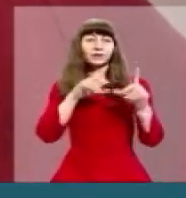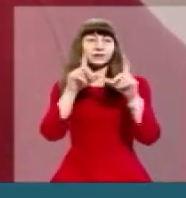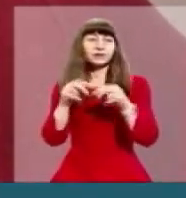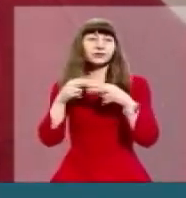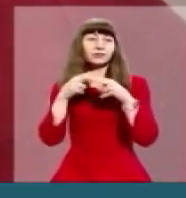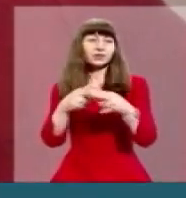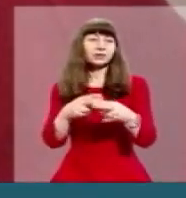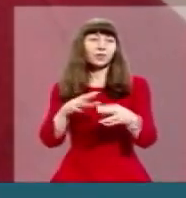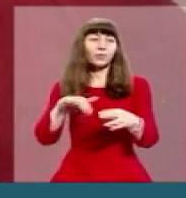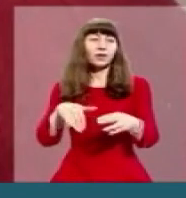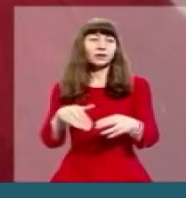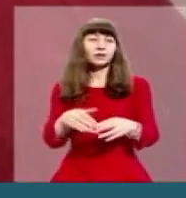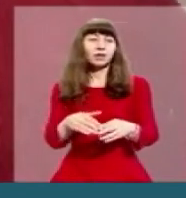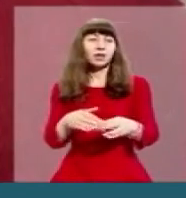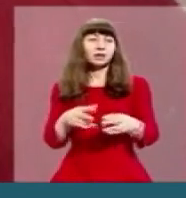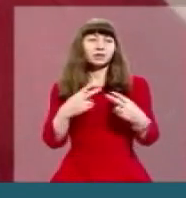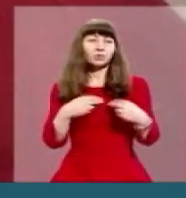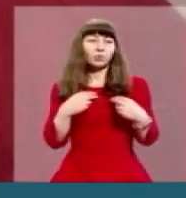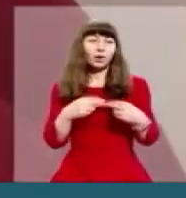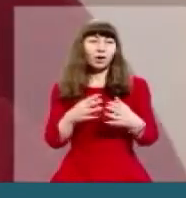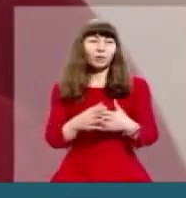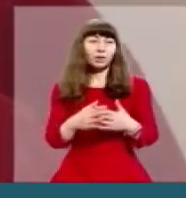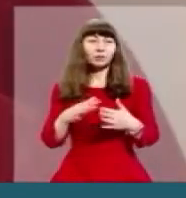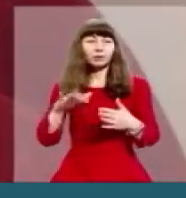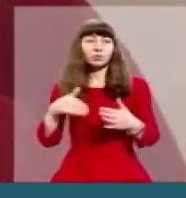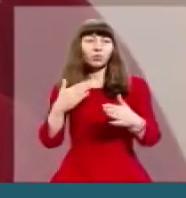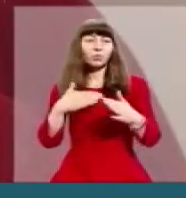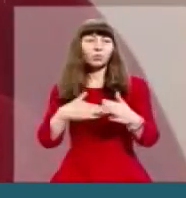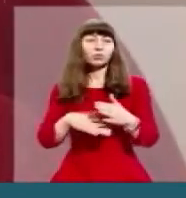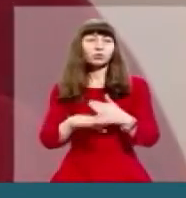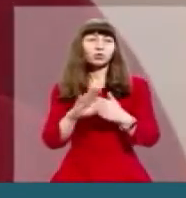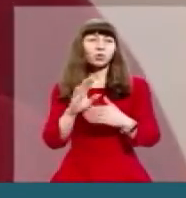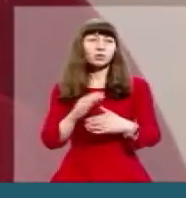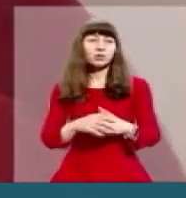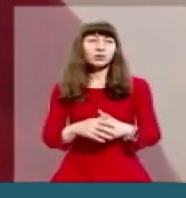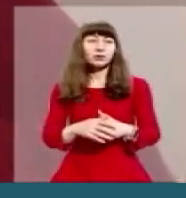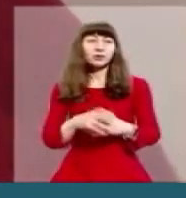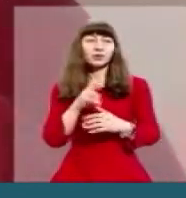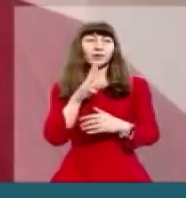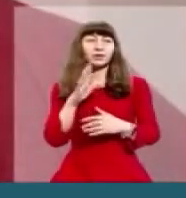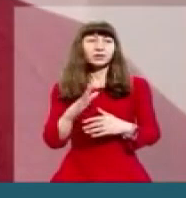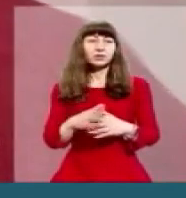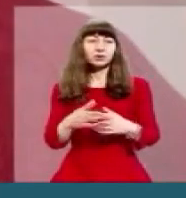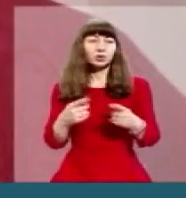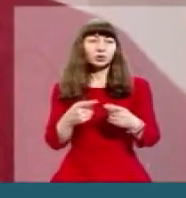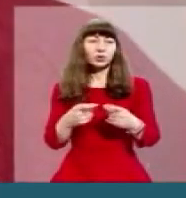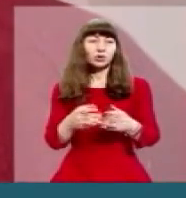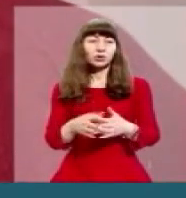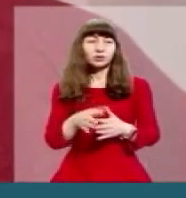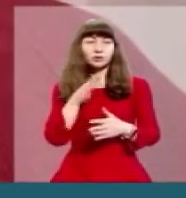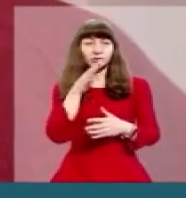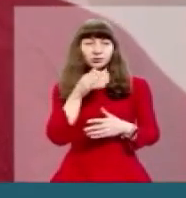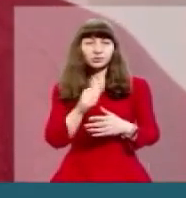Астану. Потом со мной отработали и уже ушел, ну, в общем, на квартиру. Подходит